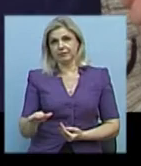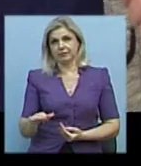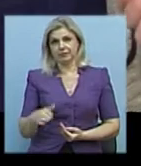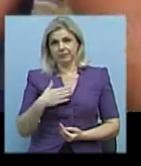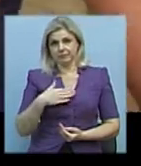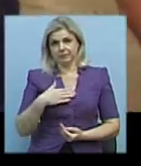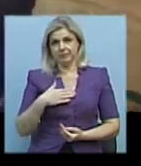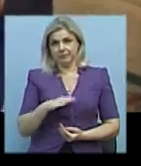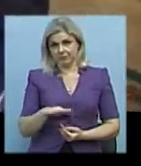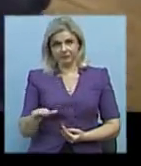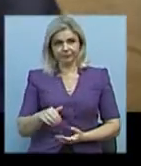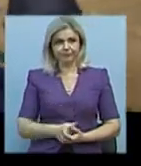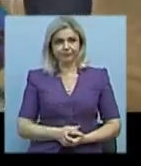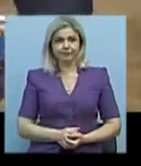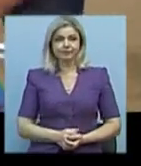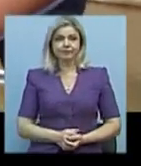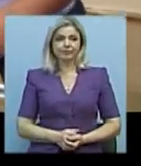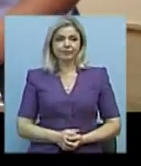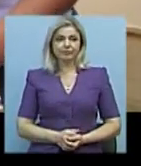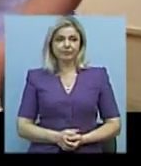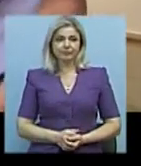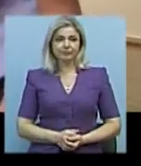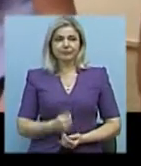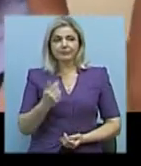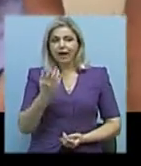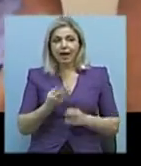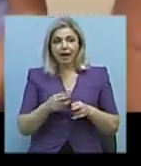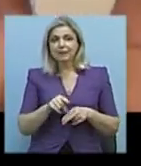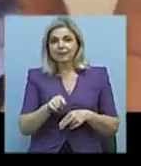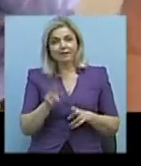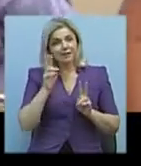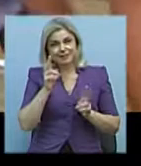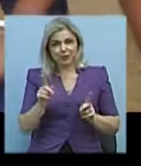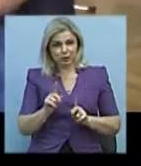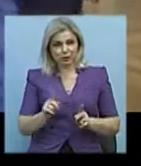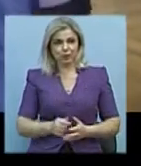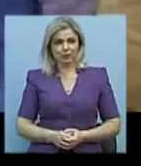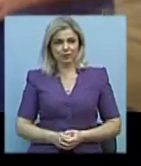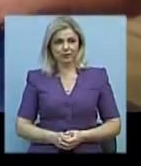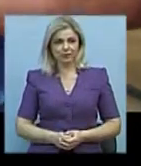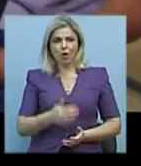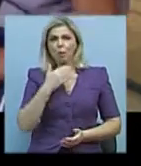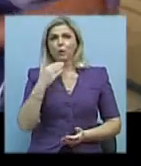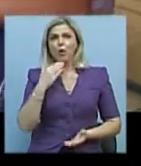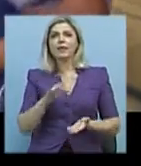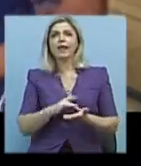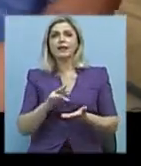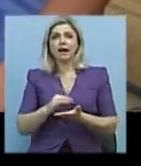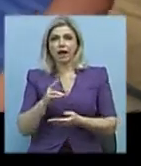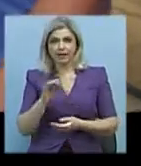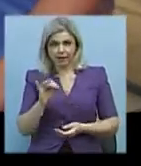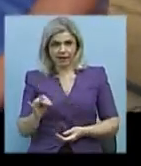наших опікунів. Не знаю, я що. Папка для тетрада. І що?